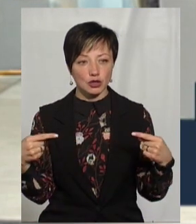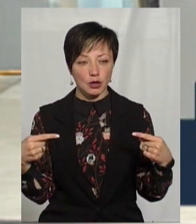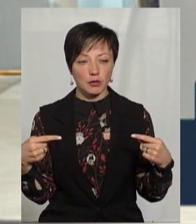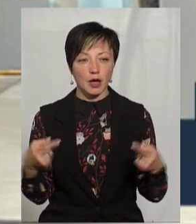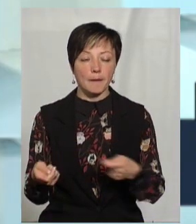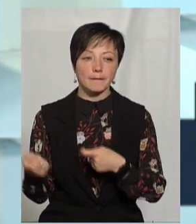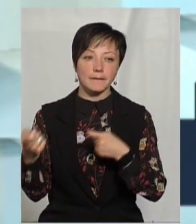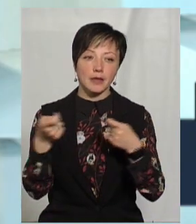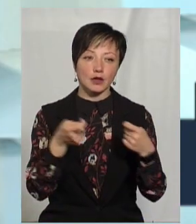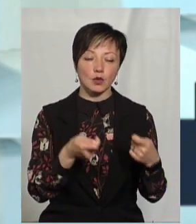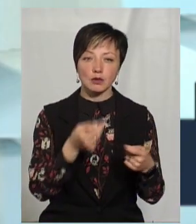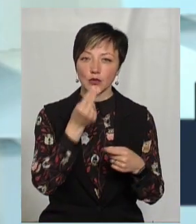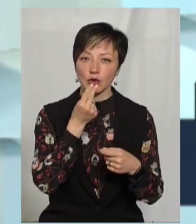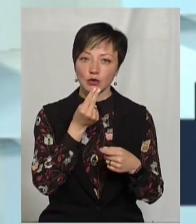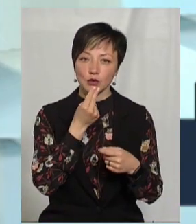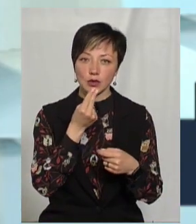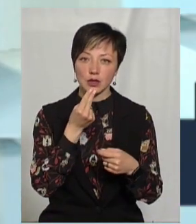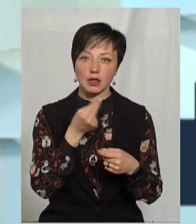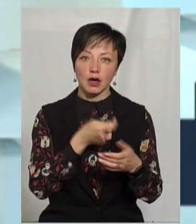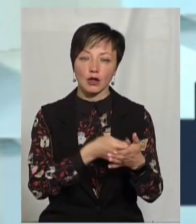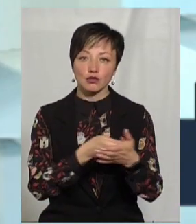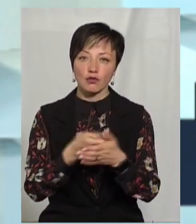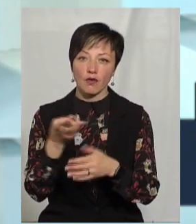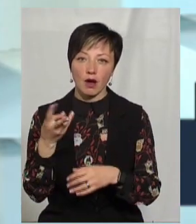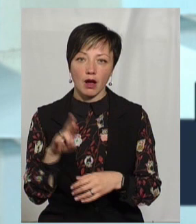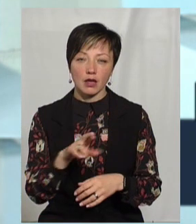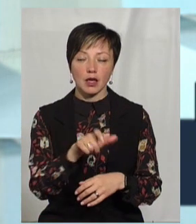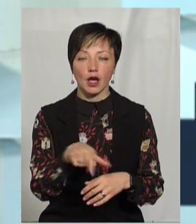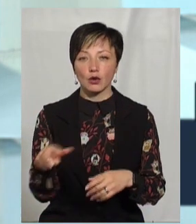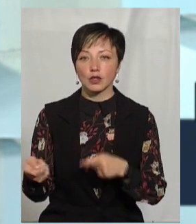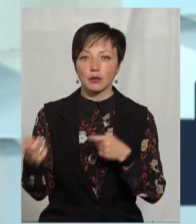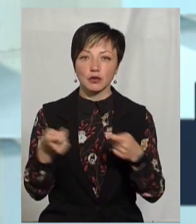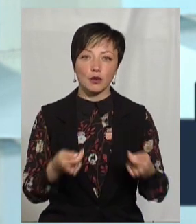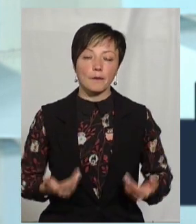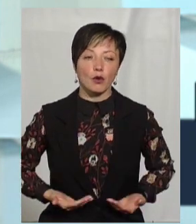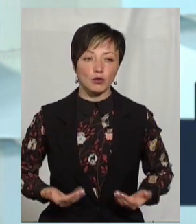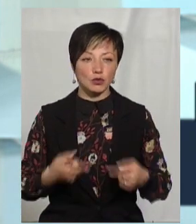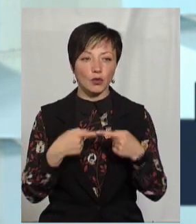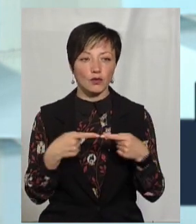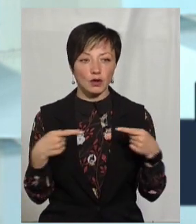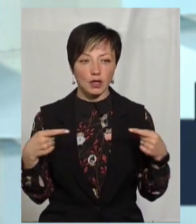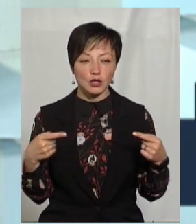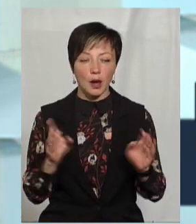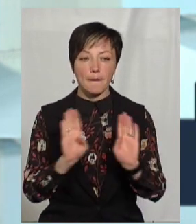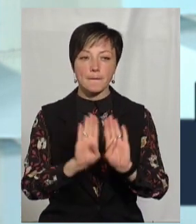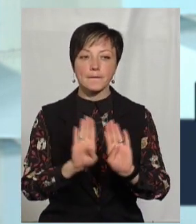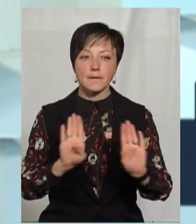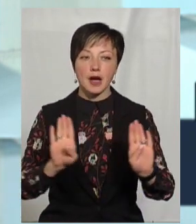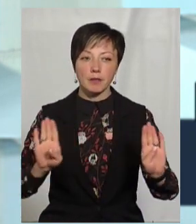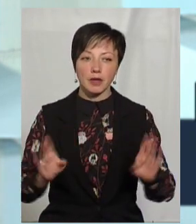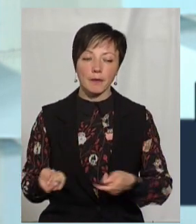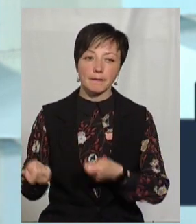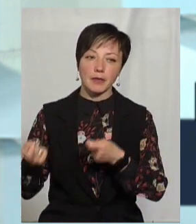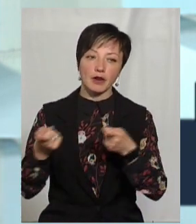Люди приносять туди продукти харчування, люди приносять побутові речі, меблі, привозять